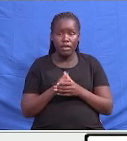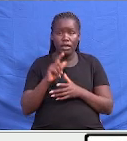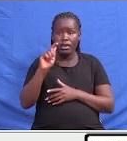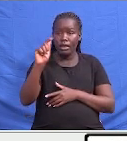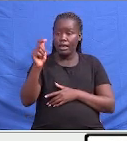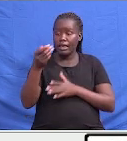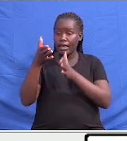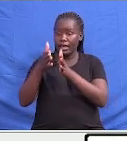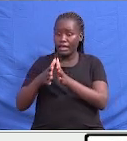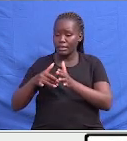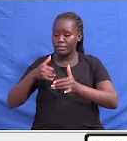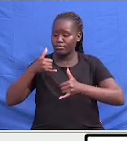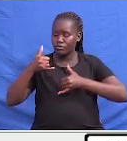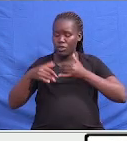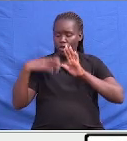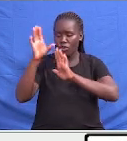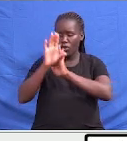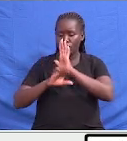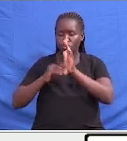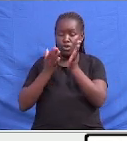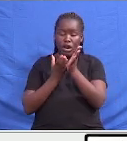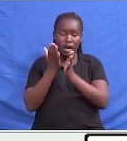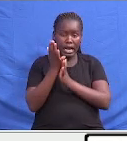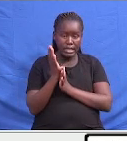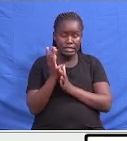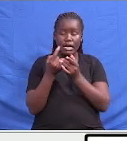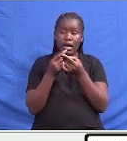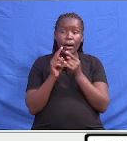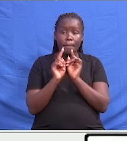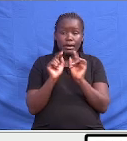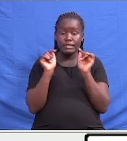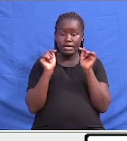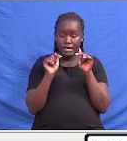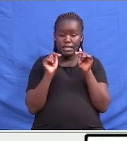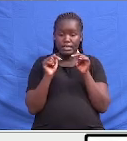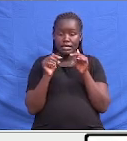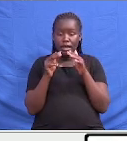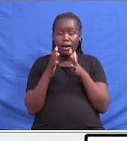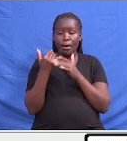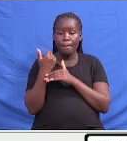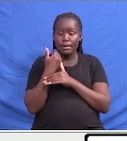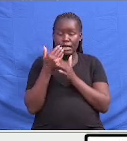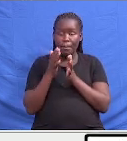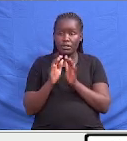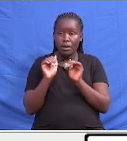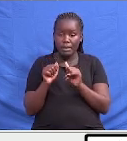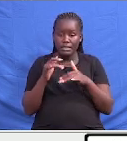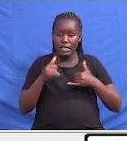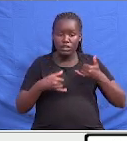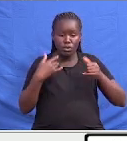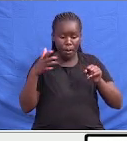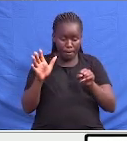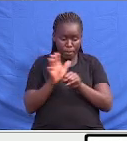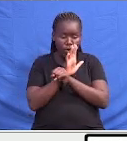Kenyans are enjoying a lot of constitutional rights, but these patients must enjoy their full human